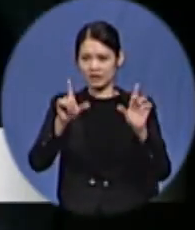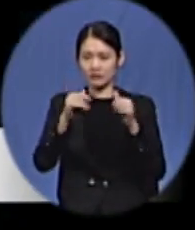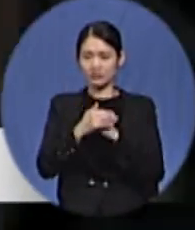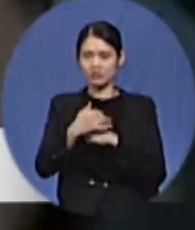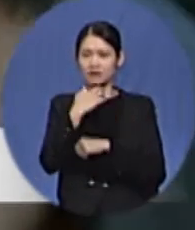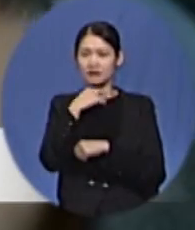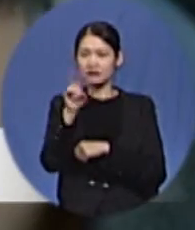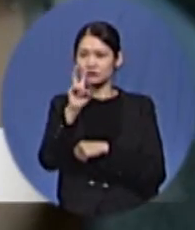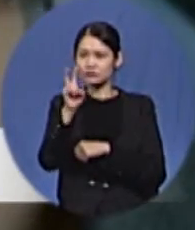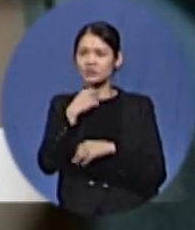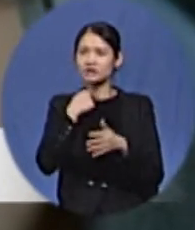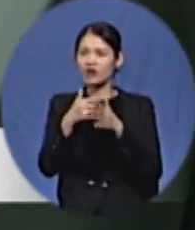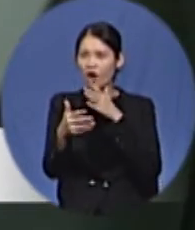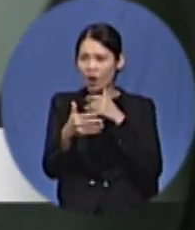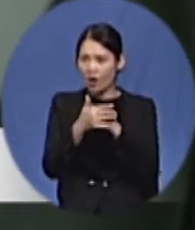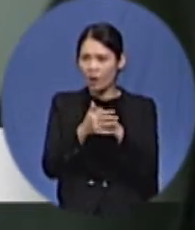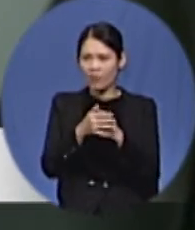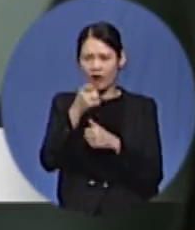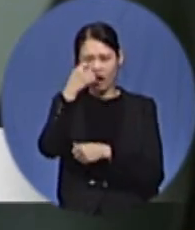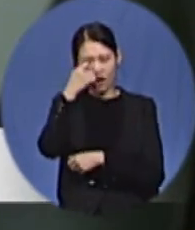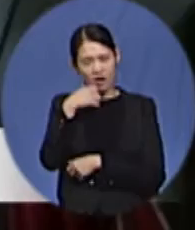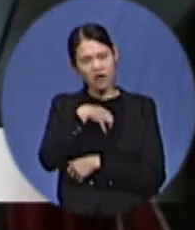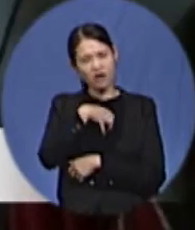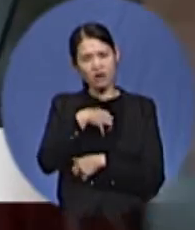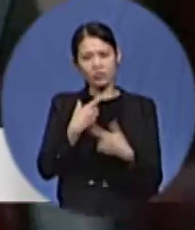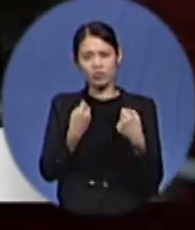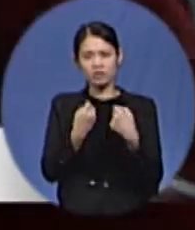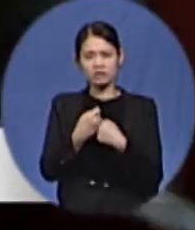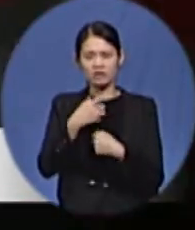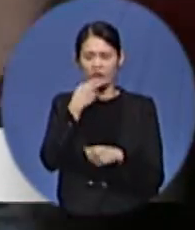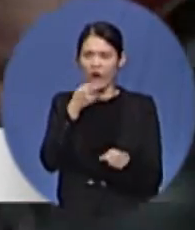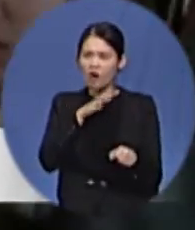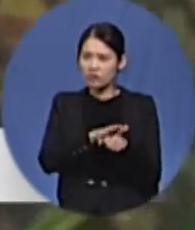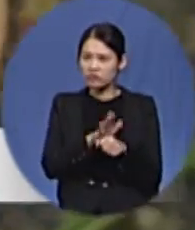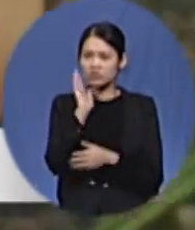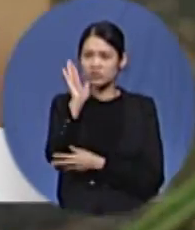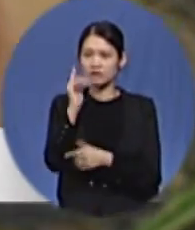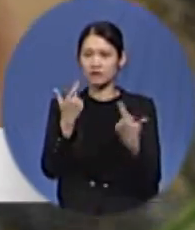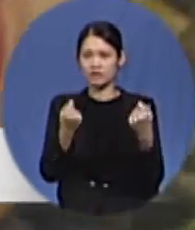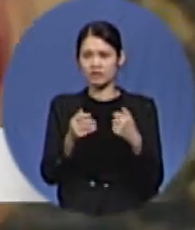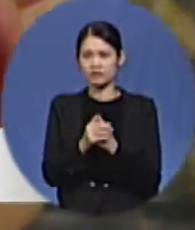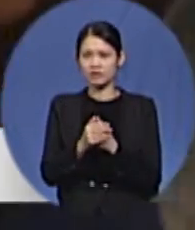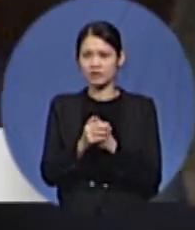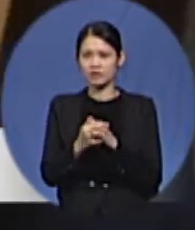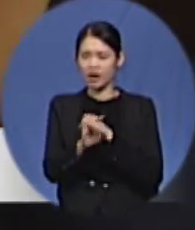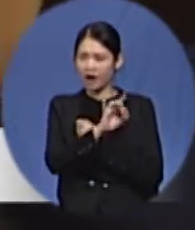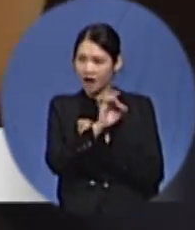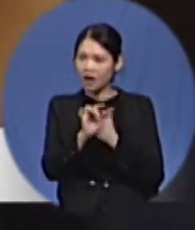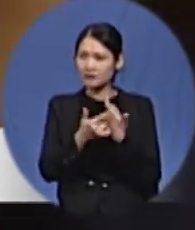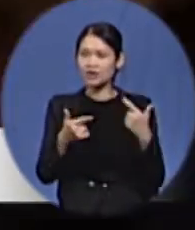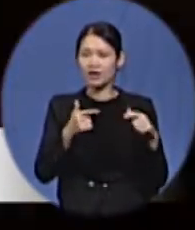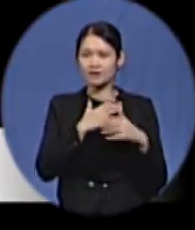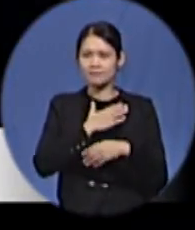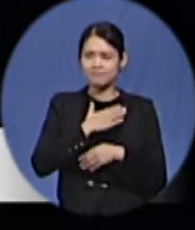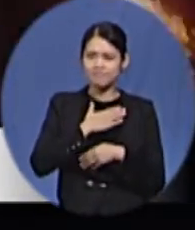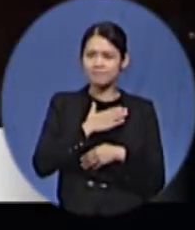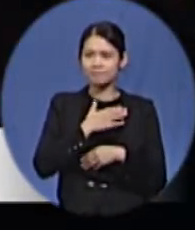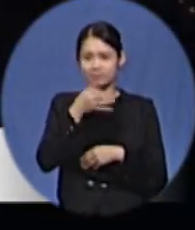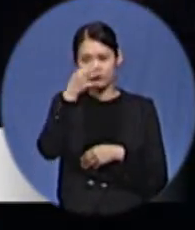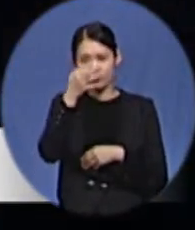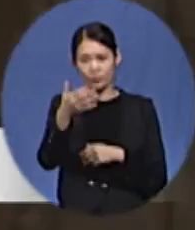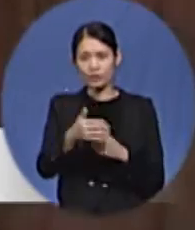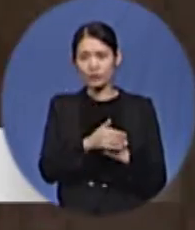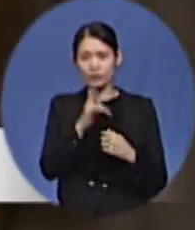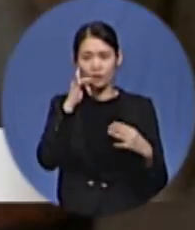눈부신 20살에 겪는 혹독한 성인식을 각기 다른 잠재력과 개성으로 뭉클하게 그려내